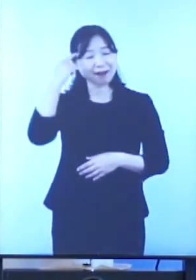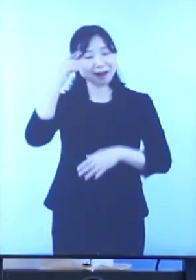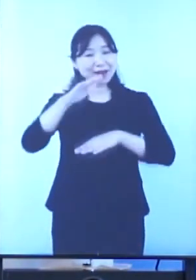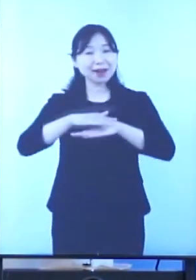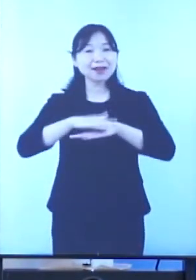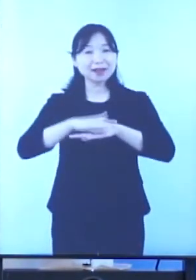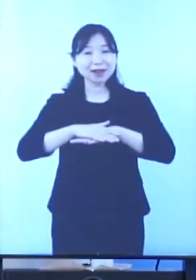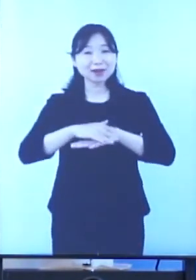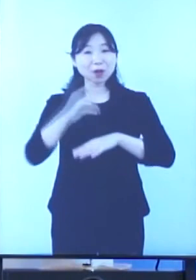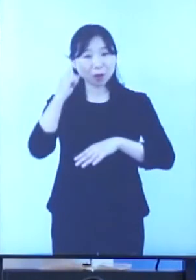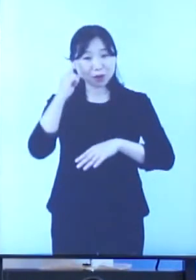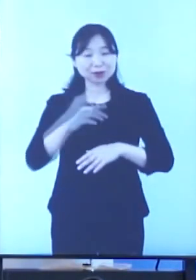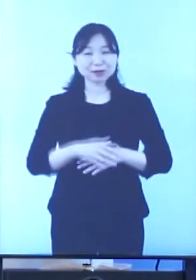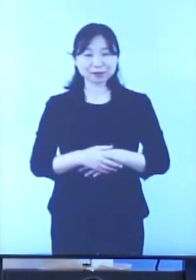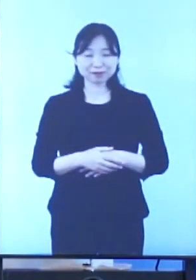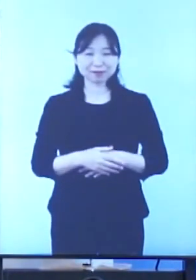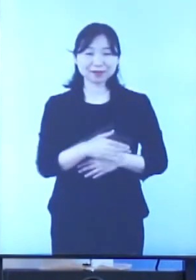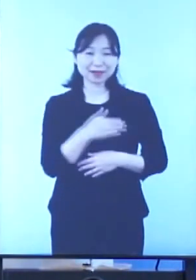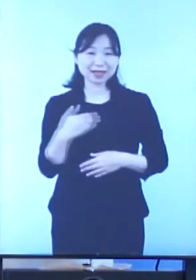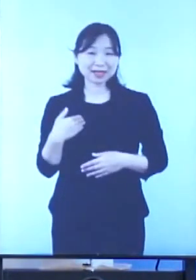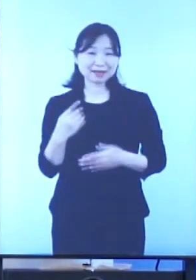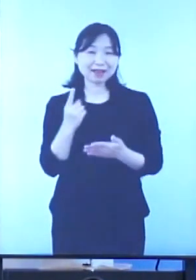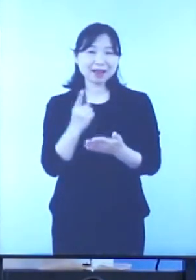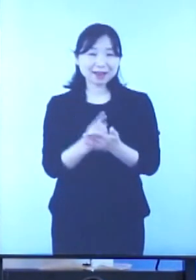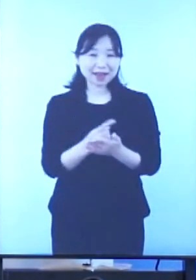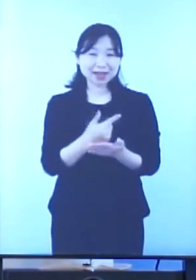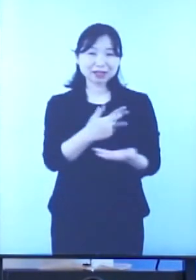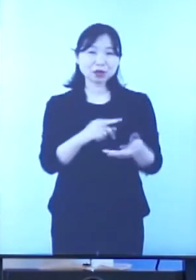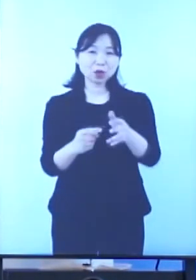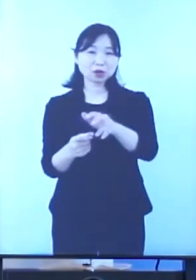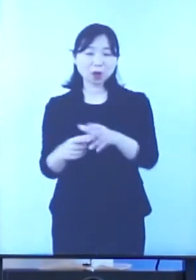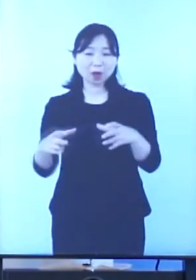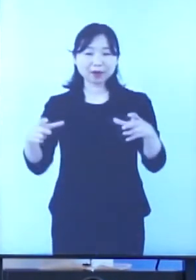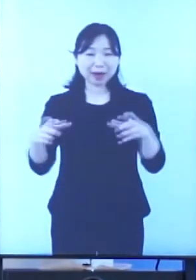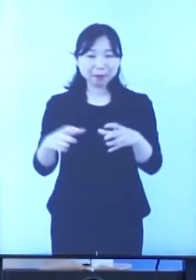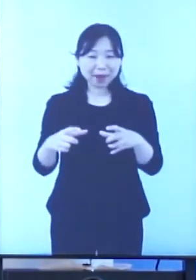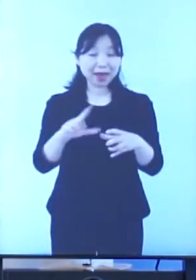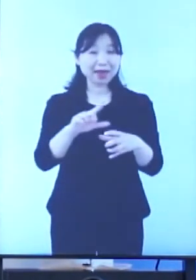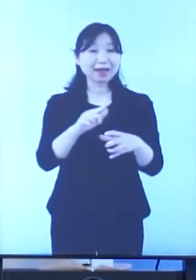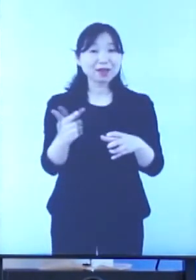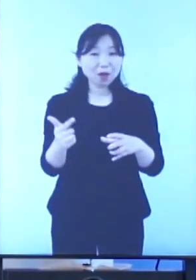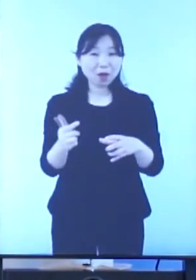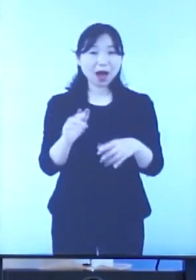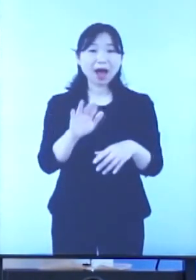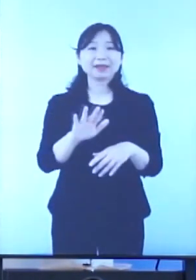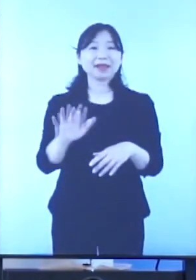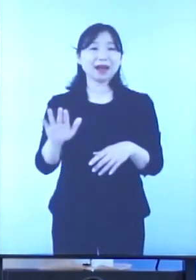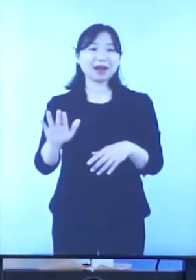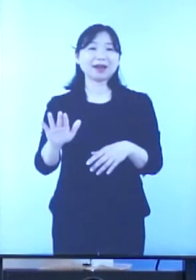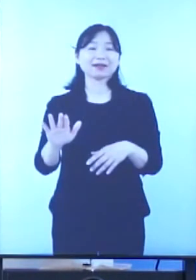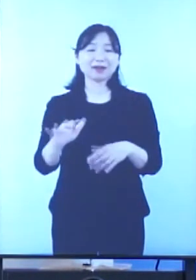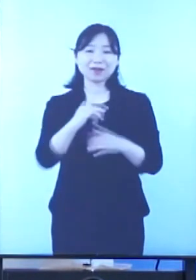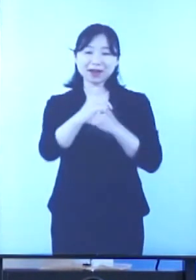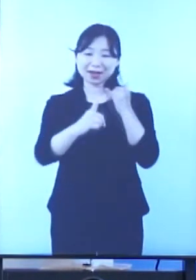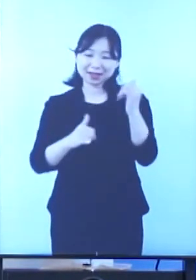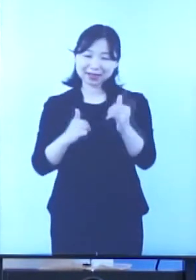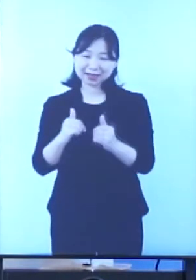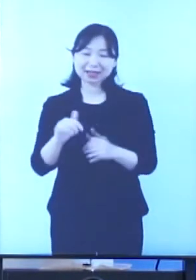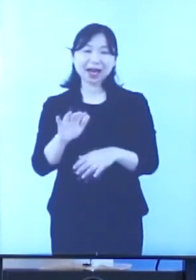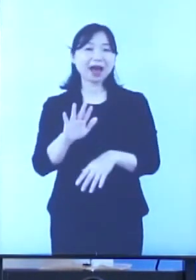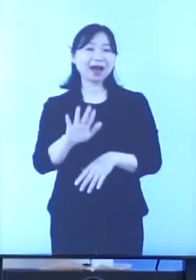うと思います。極力、市町村合併ですとかいろいろなことがありましたので、歴史的にそういうことにな